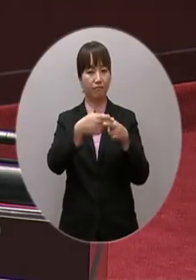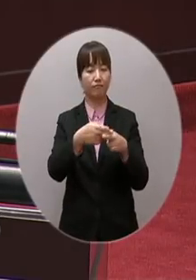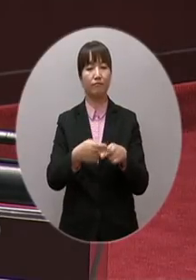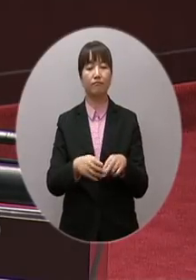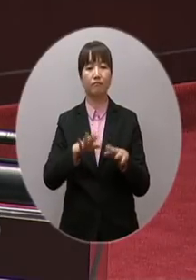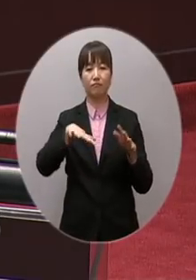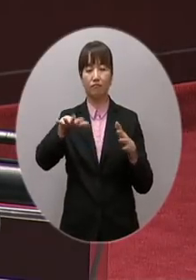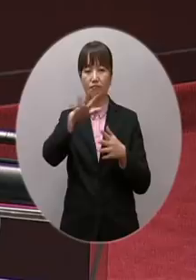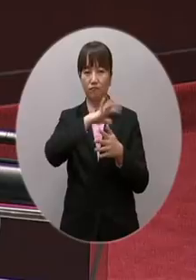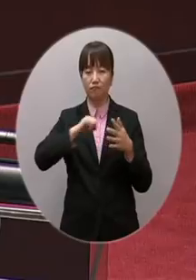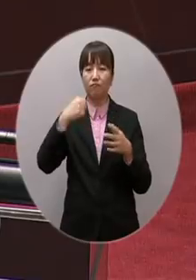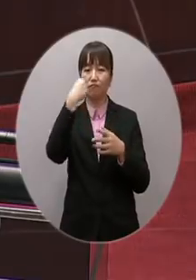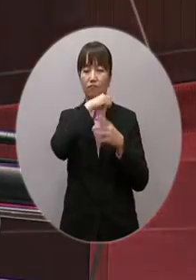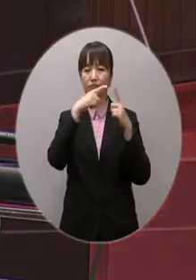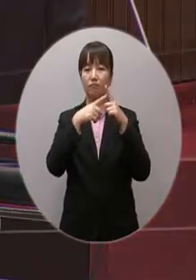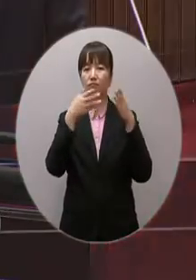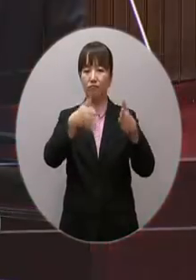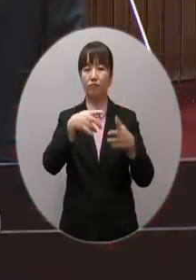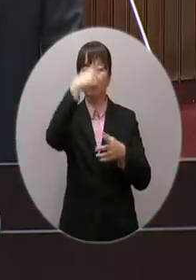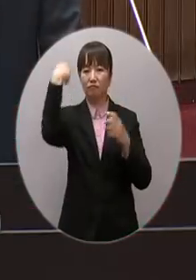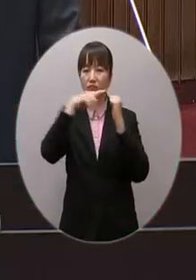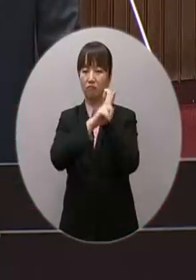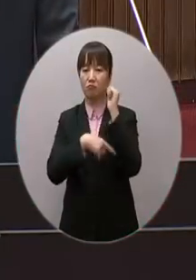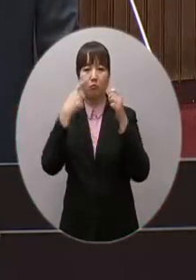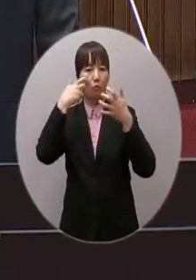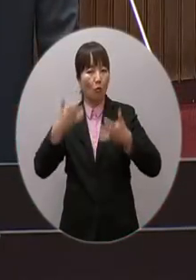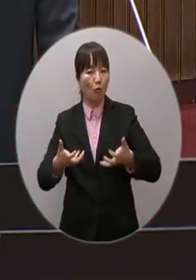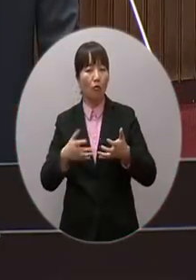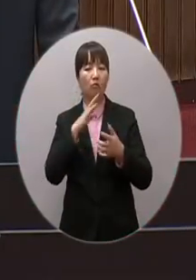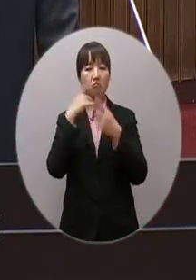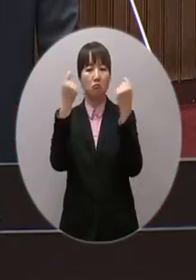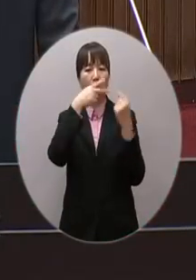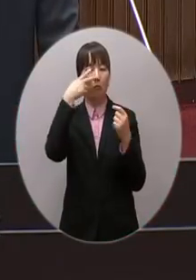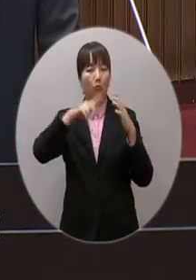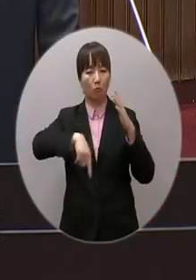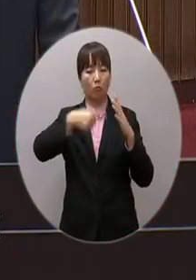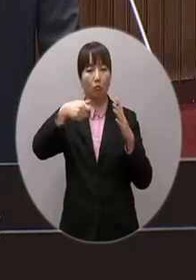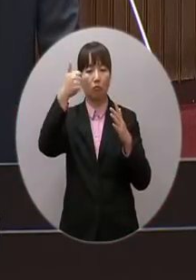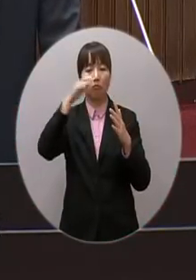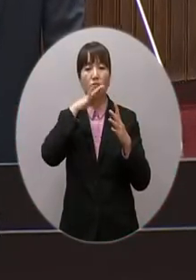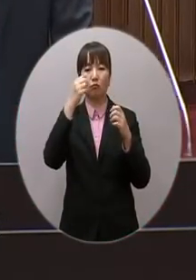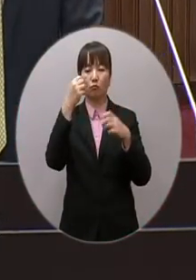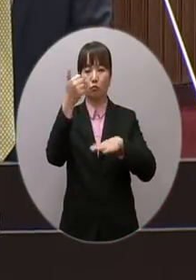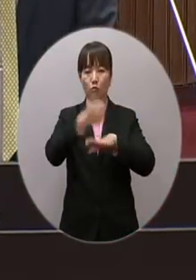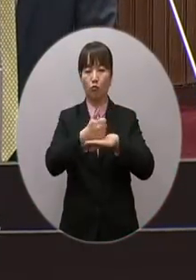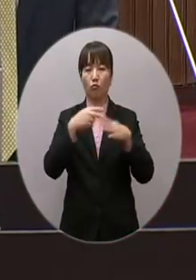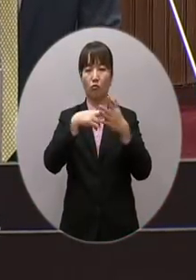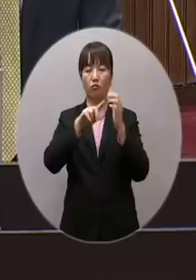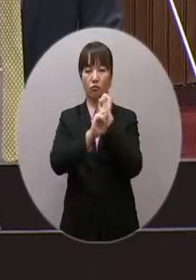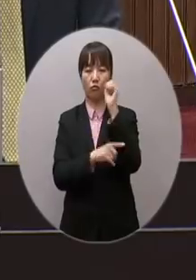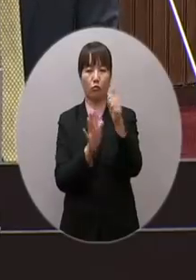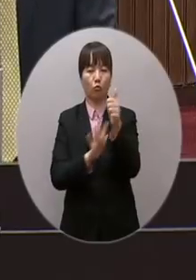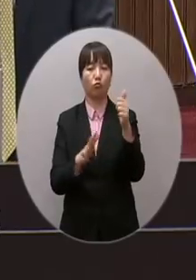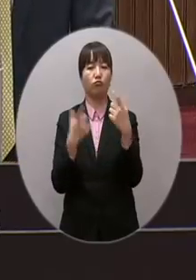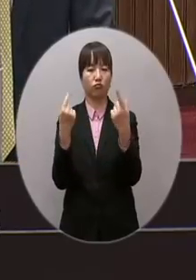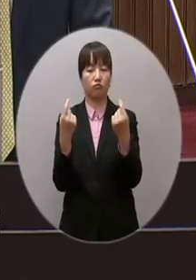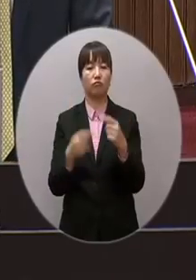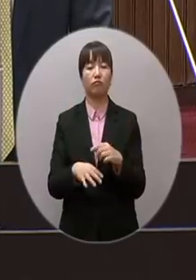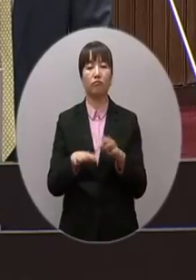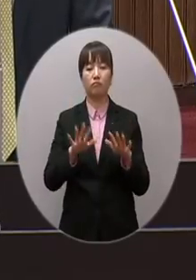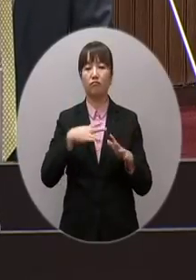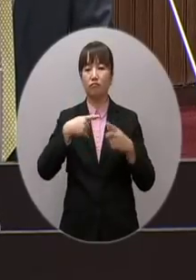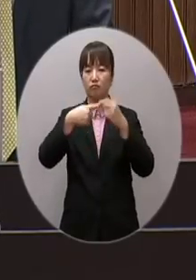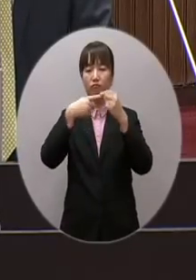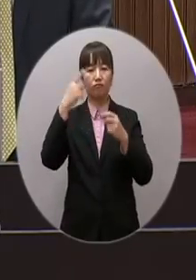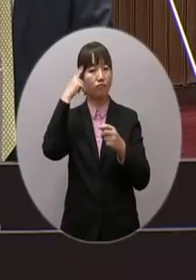信全体国人对于司法重视的程度，犹如赖院长在当立法委员的时候是一样的。 是， 我